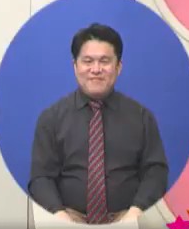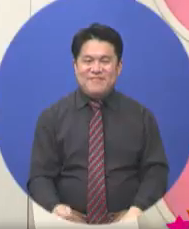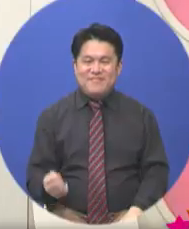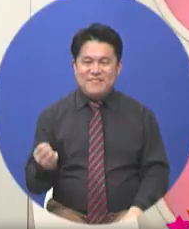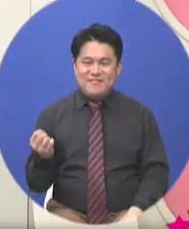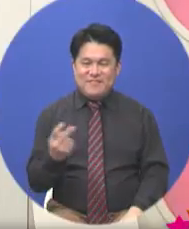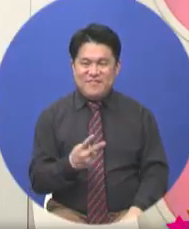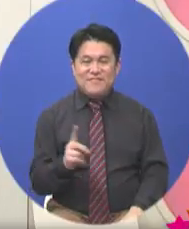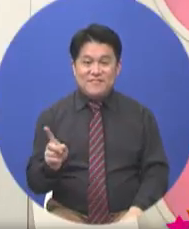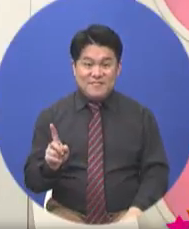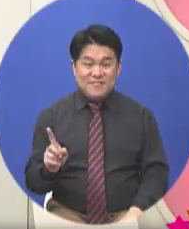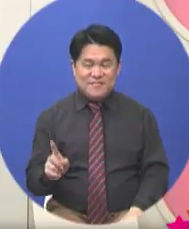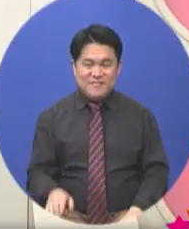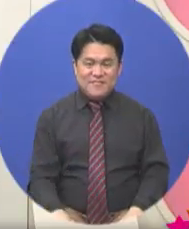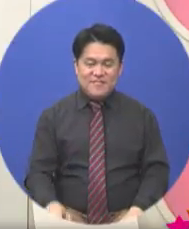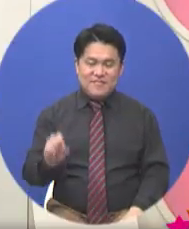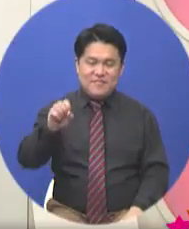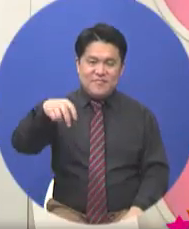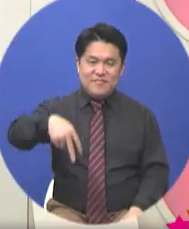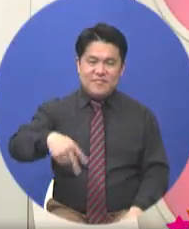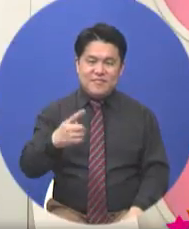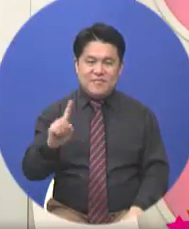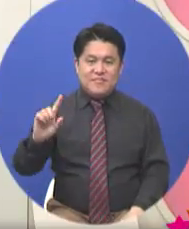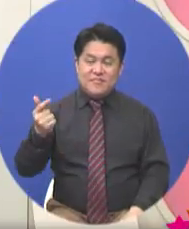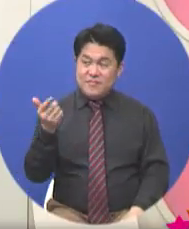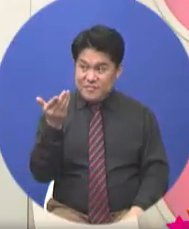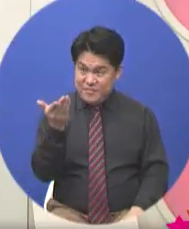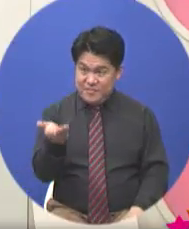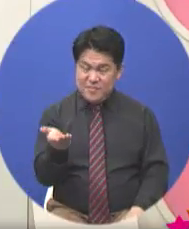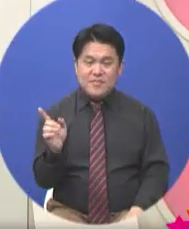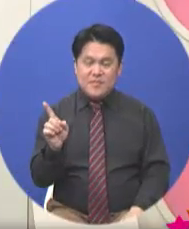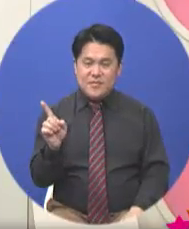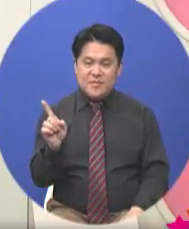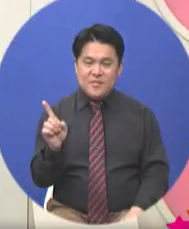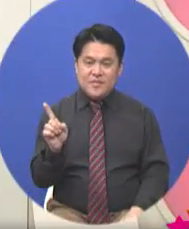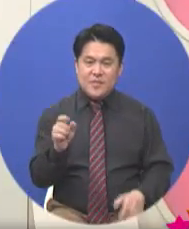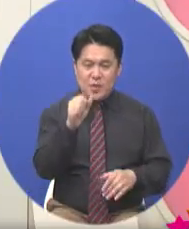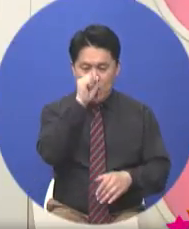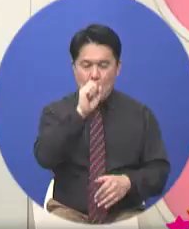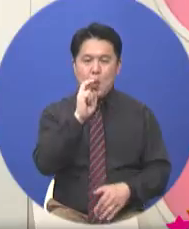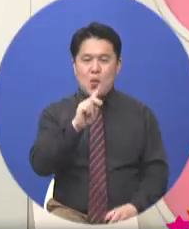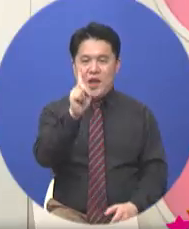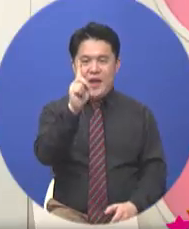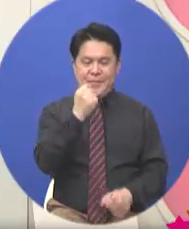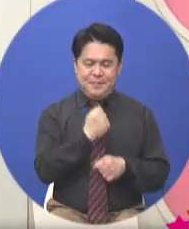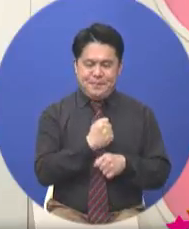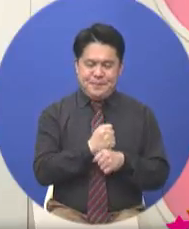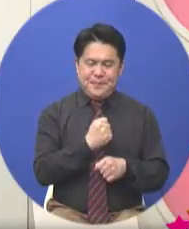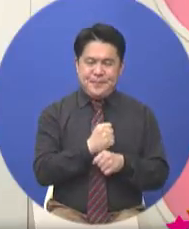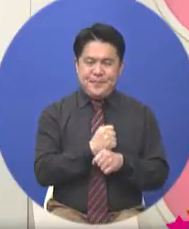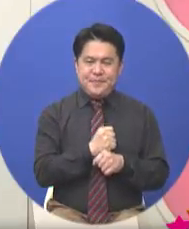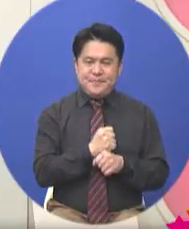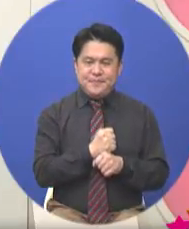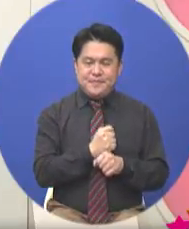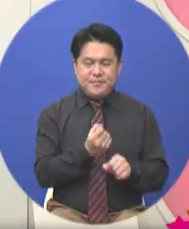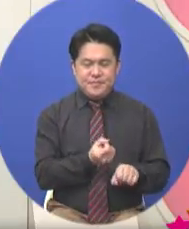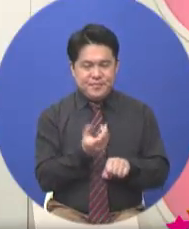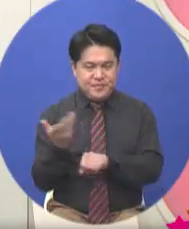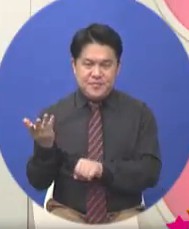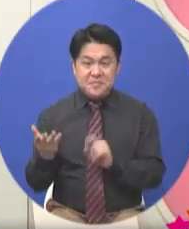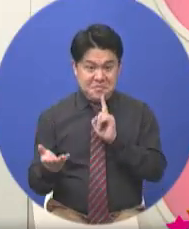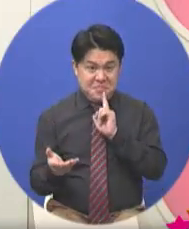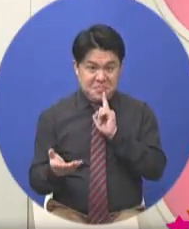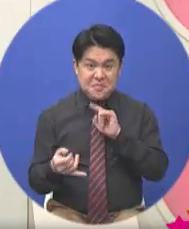그 새해 유다은 양에게도 김용만 선생님이 좋은 곡을 네. 하나 만들어서